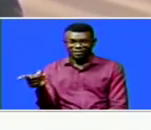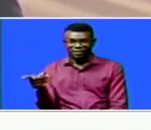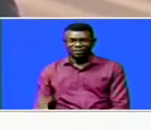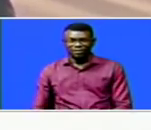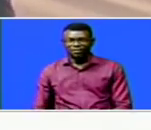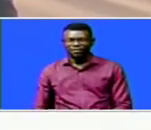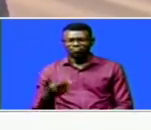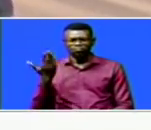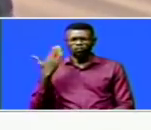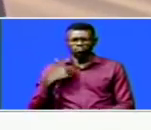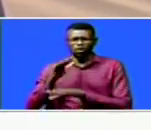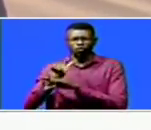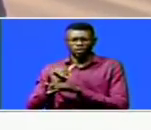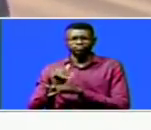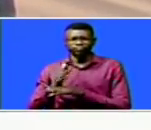niliita baba,